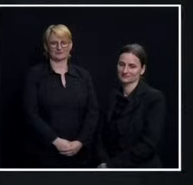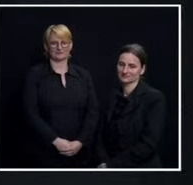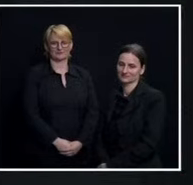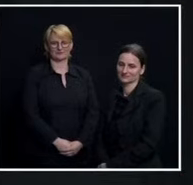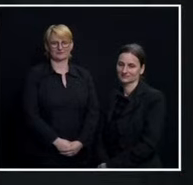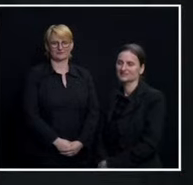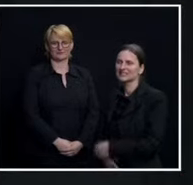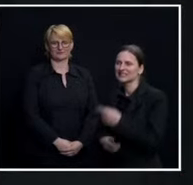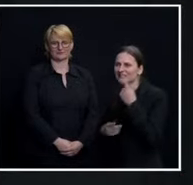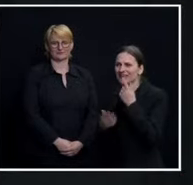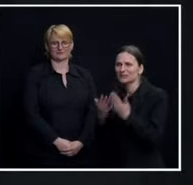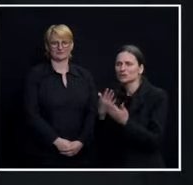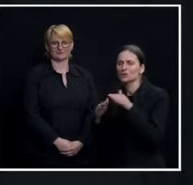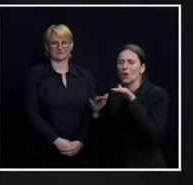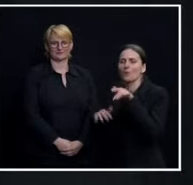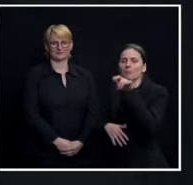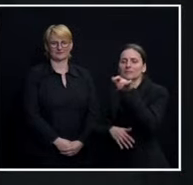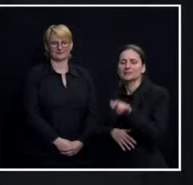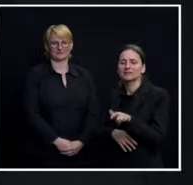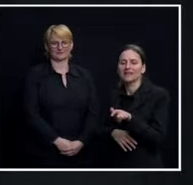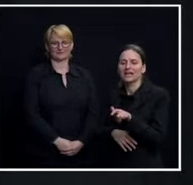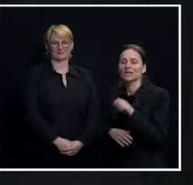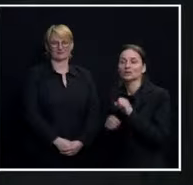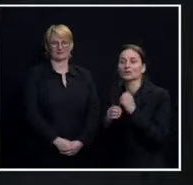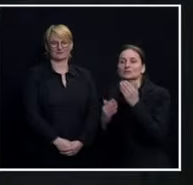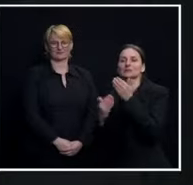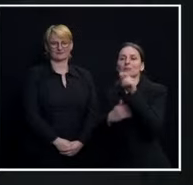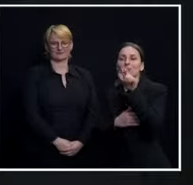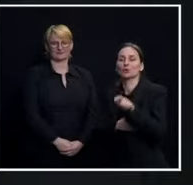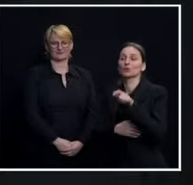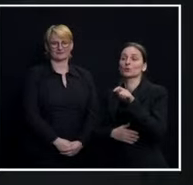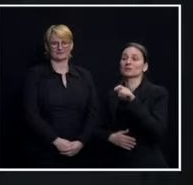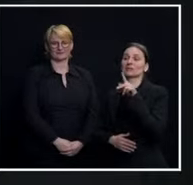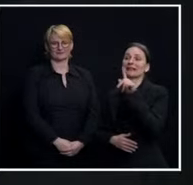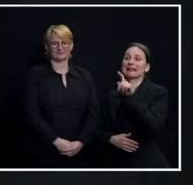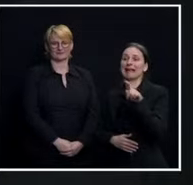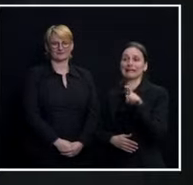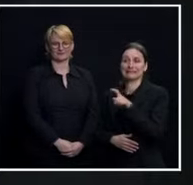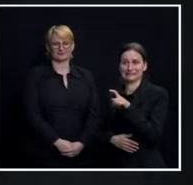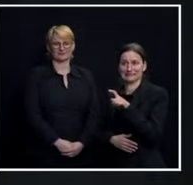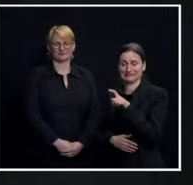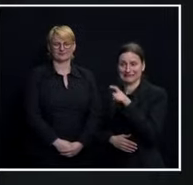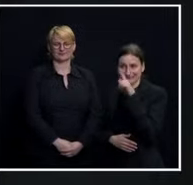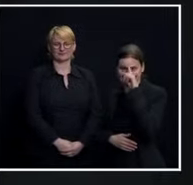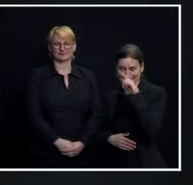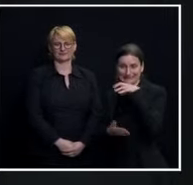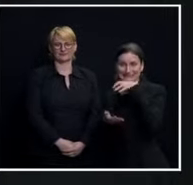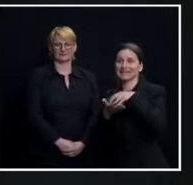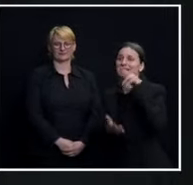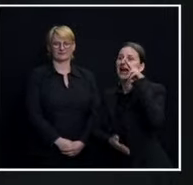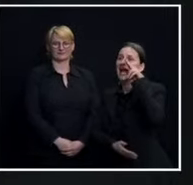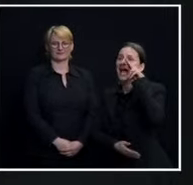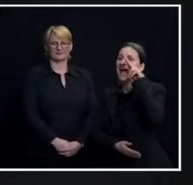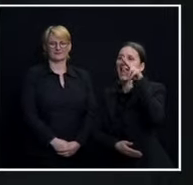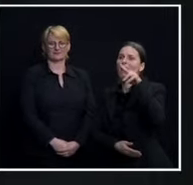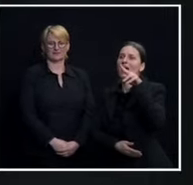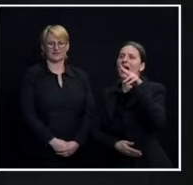Ich weiß nicht, ob er da ist, aber ich begrüße ihn jetzt trotzdem mal, den Leiter der KZ-Gedenkstätte Flossenbürg, Professor Dr. Jörg Skribeleit.